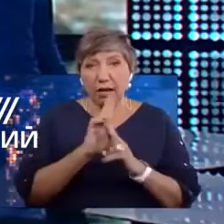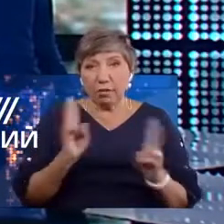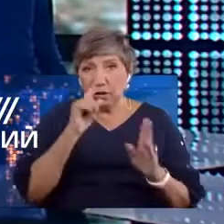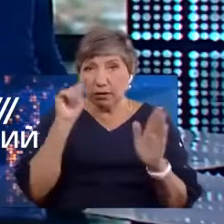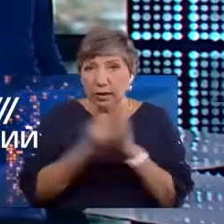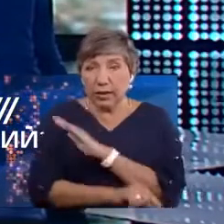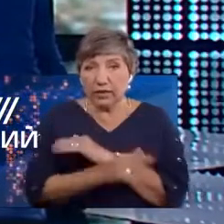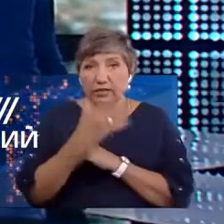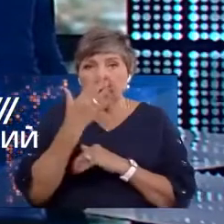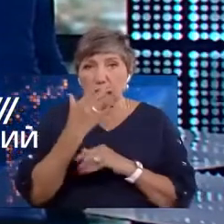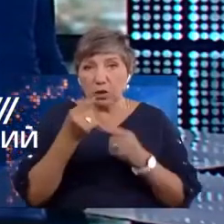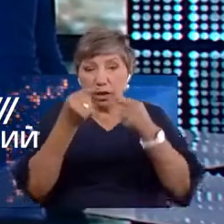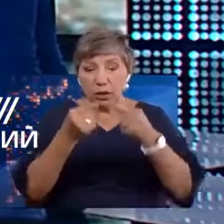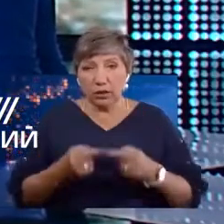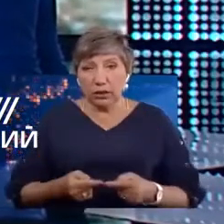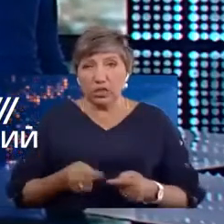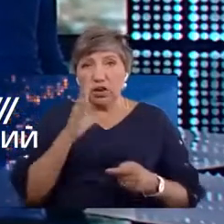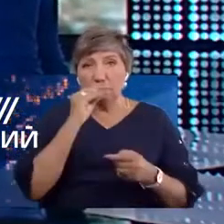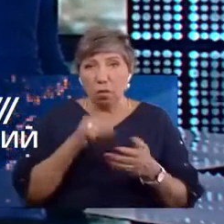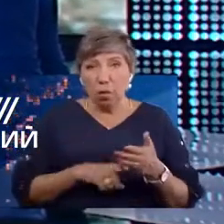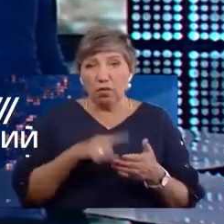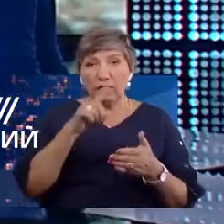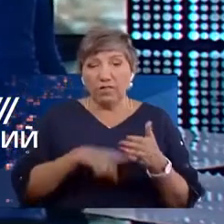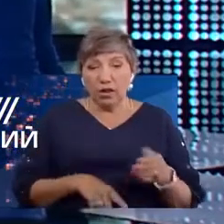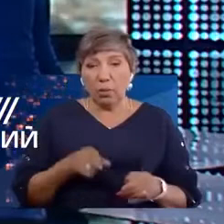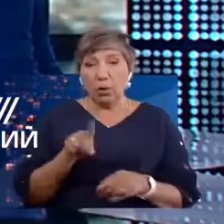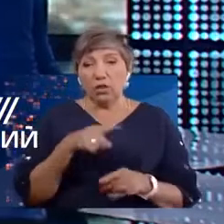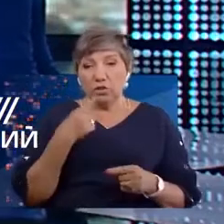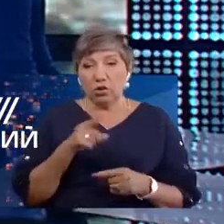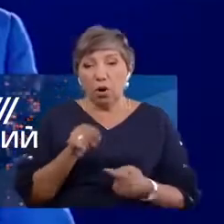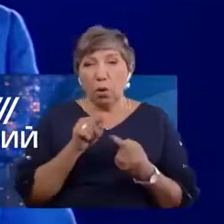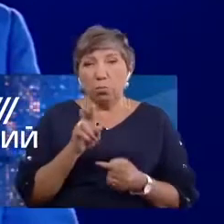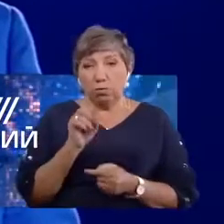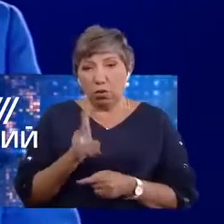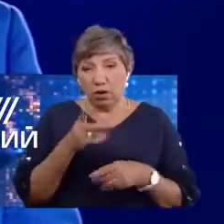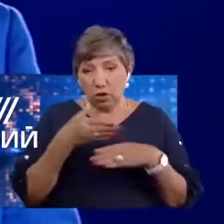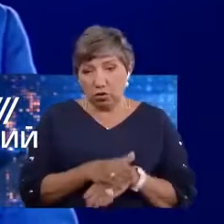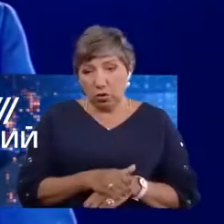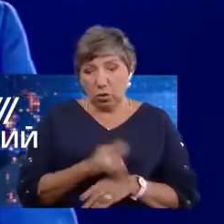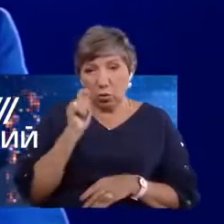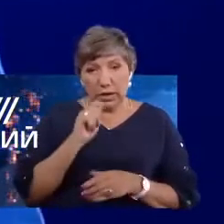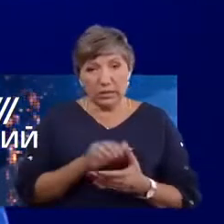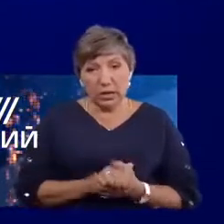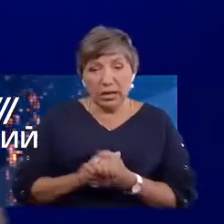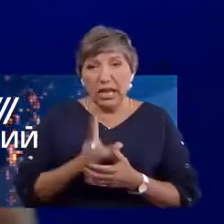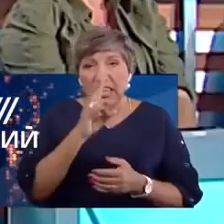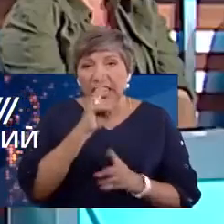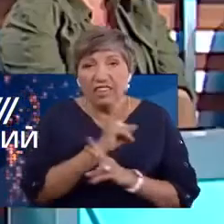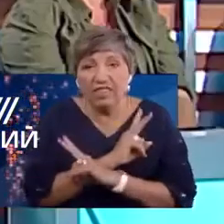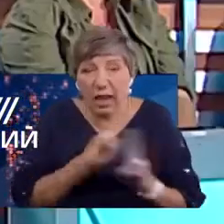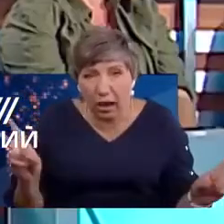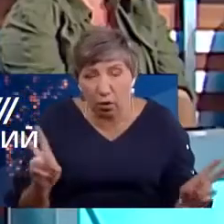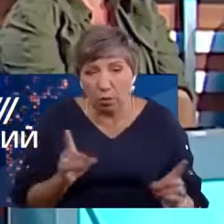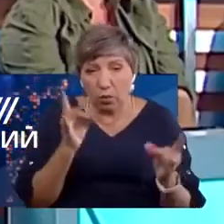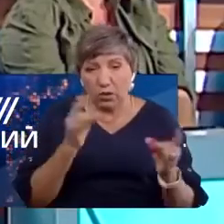лізти в національну ідентичність, мову, віру, про те, що зараз говорить опозиційний блок і розколює українське суспільство. Як?